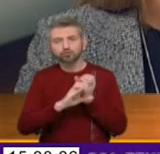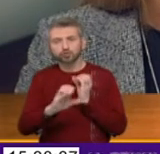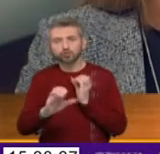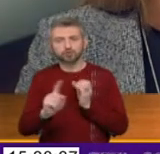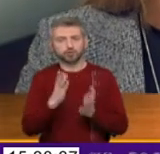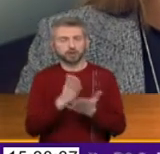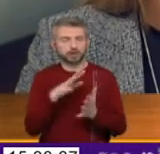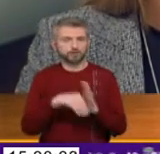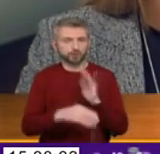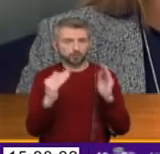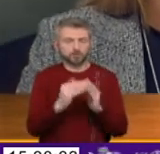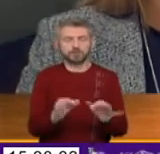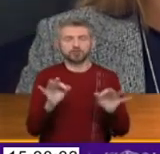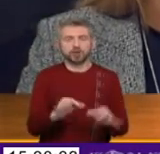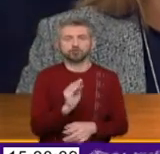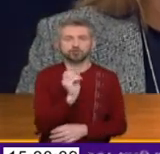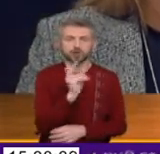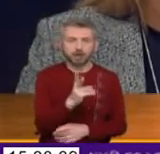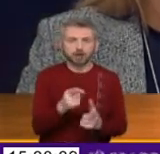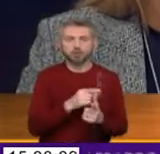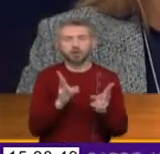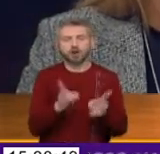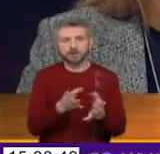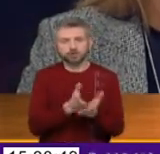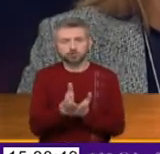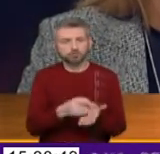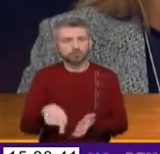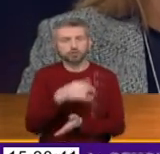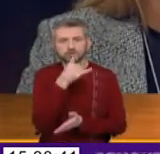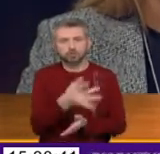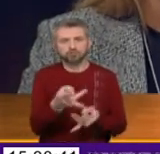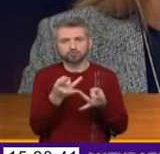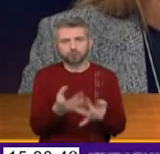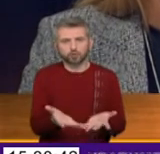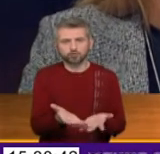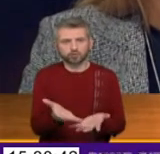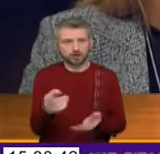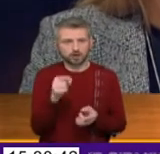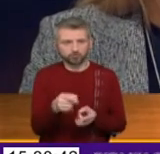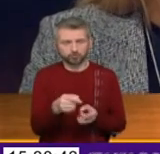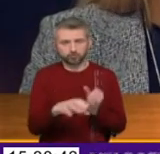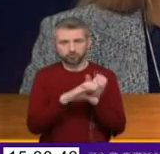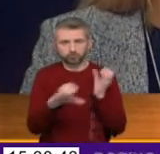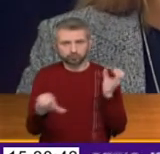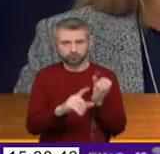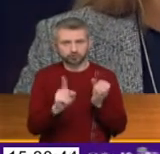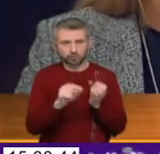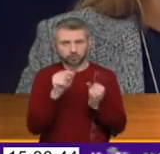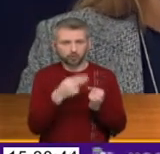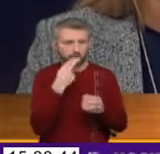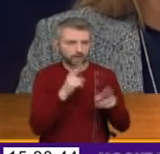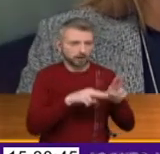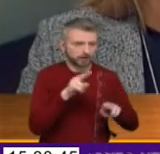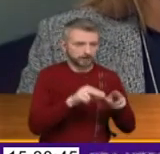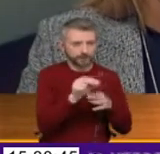безпосередньо в домі. Звичайно, що ЖЕК або аварійка, вони не можуть просто взяти усю ту трубу, яка тут залатали,